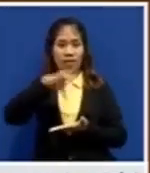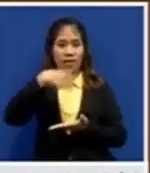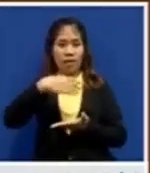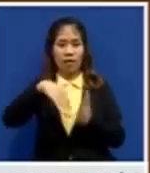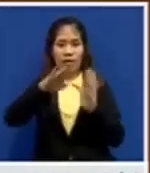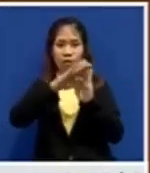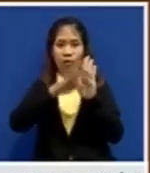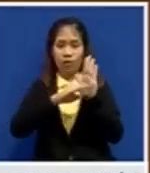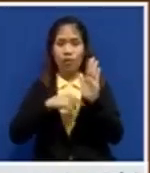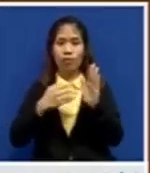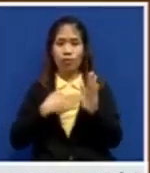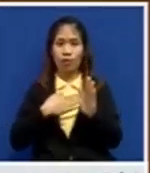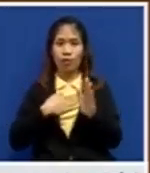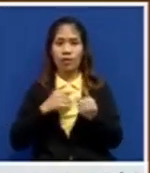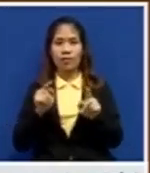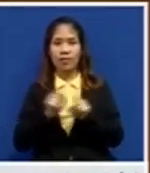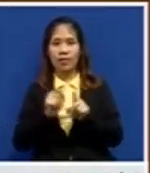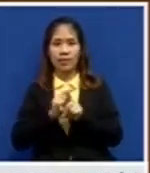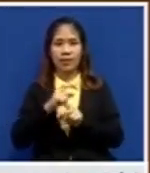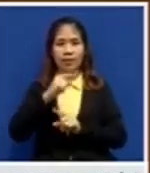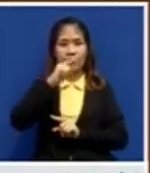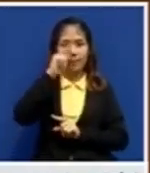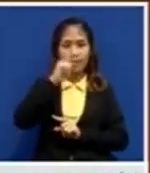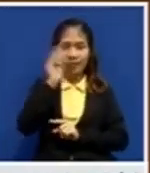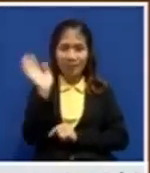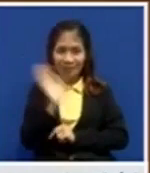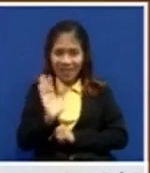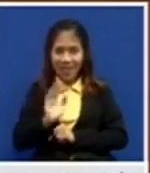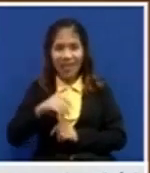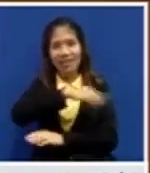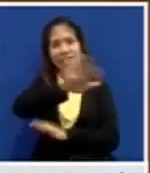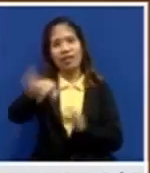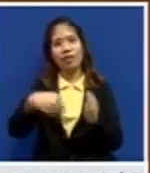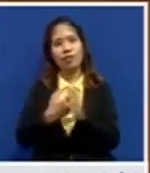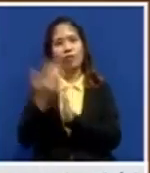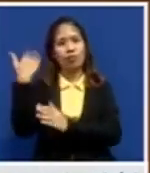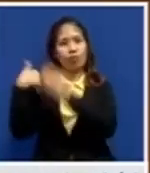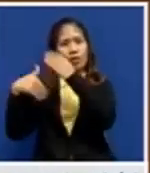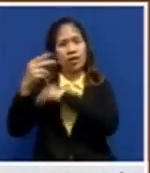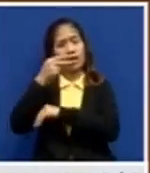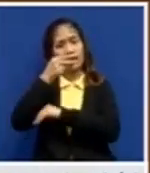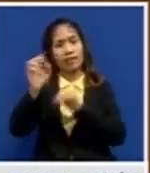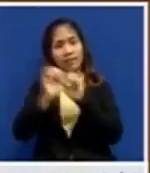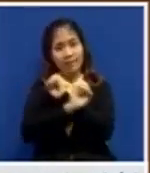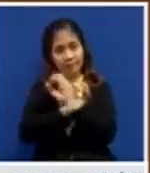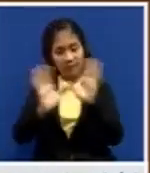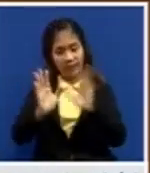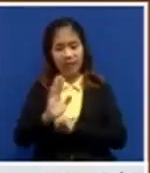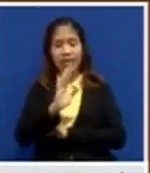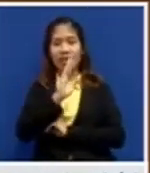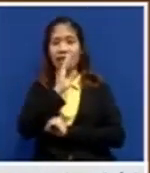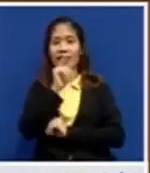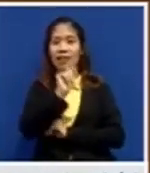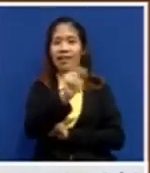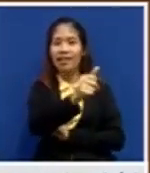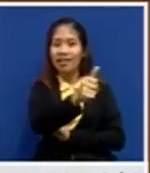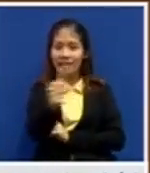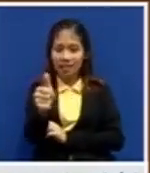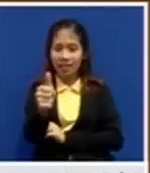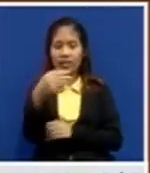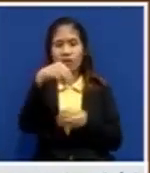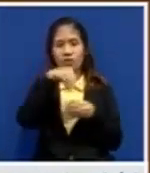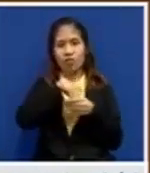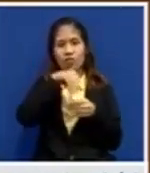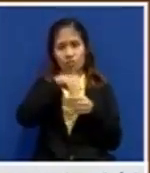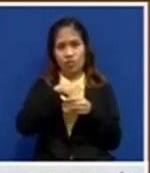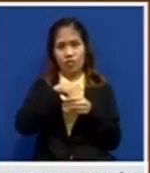ไม่ได้มีเจตนาที่จะคุยโม้อวดนะครับทุกอย่างประวัติศาสตร์มันตัดสินทั้งนั้นถ้ามันเป็นสิ่งที่ดีมันจะอยู่